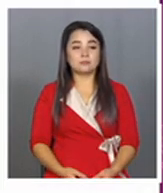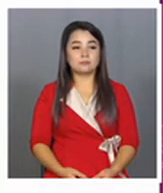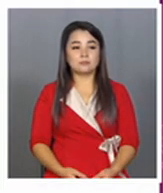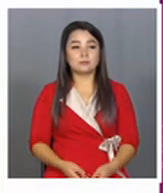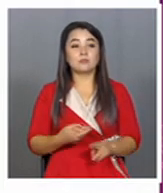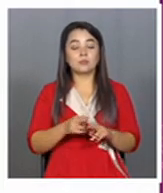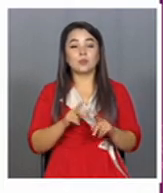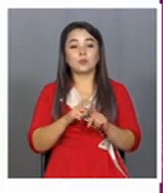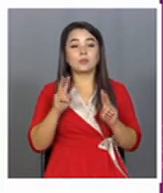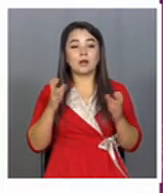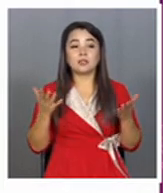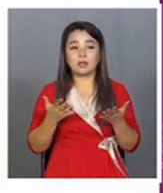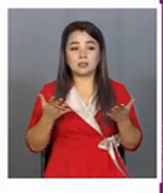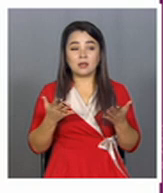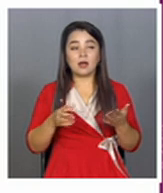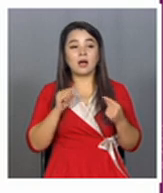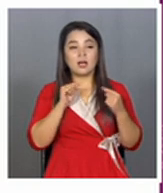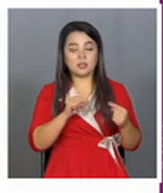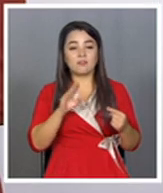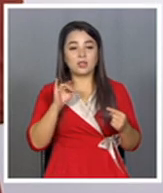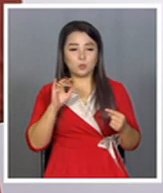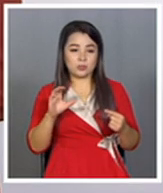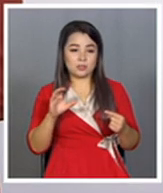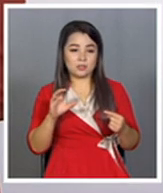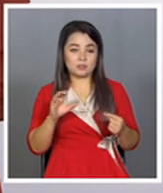Бұл сөз – антивирус.